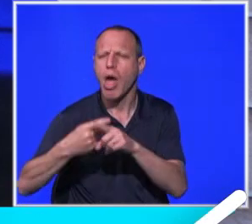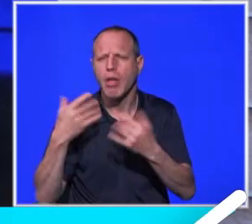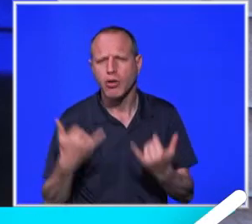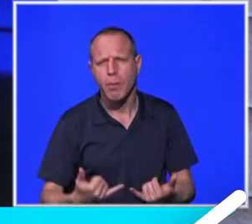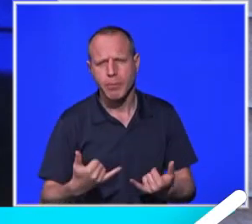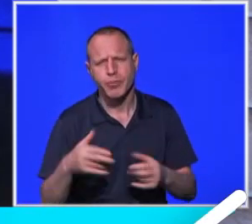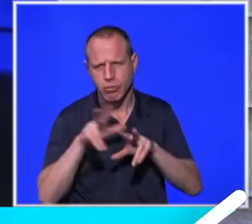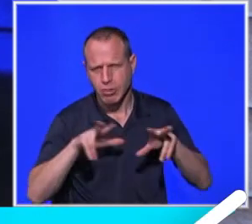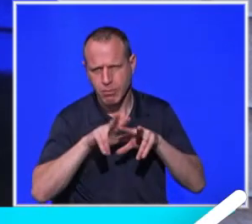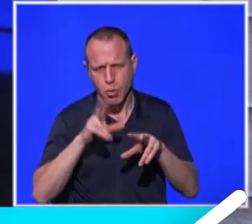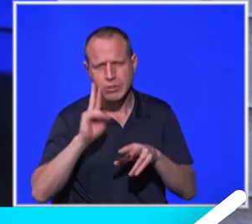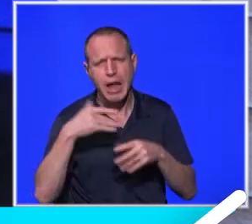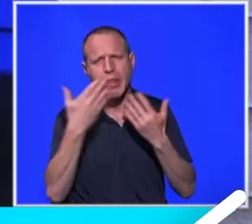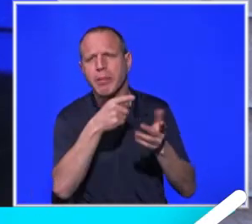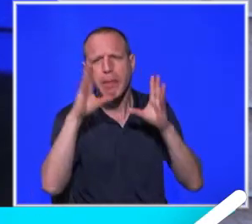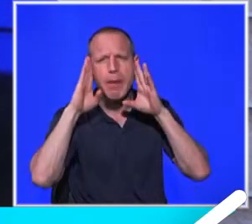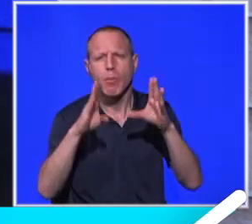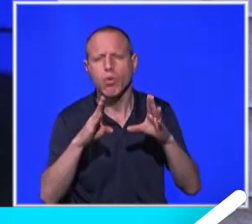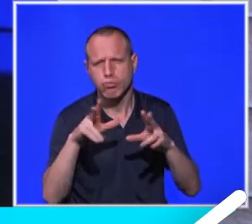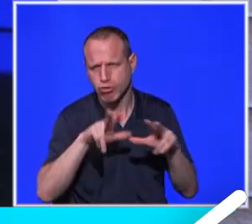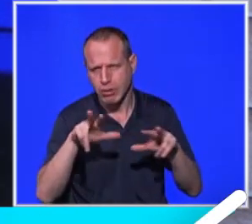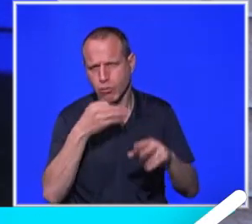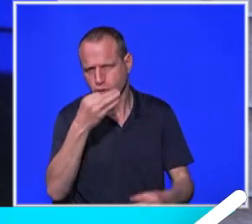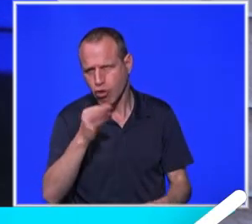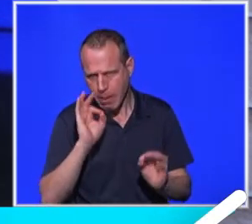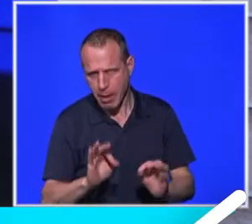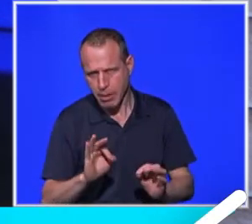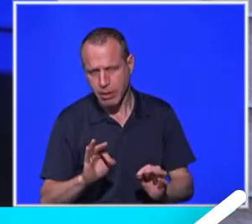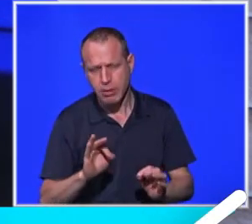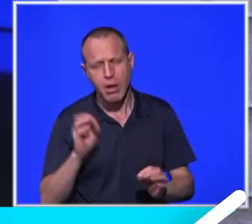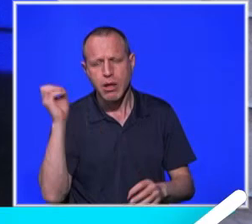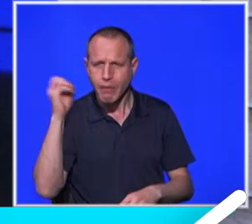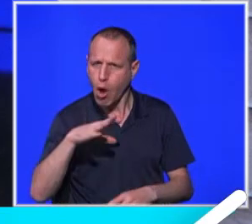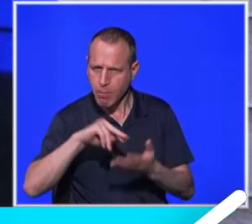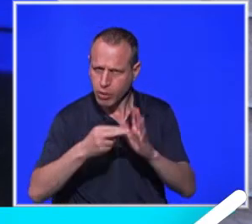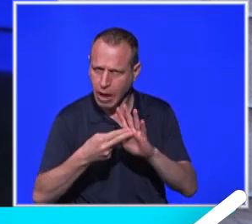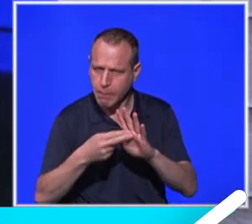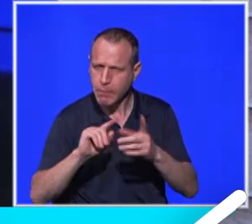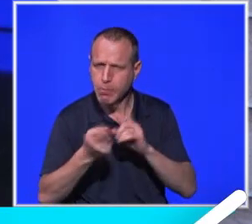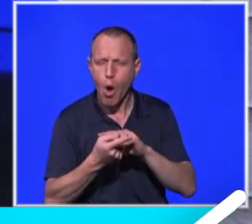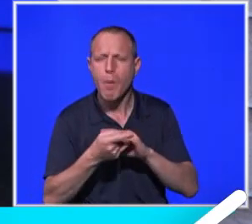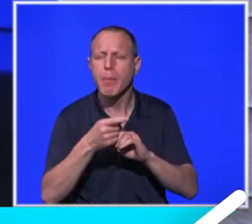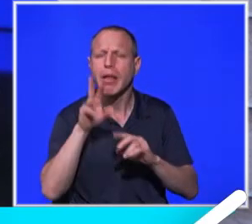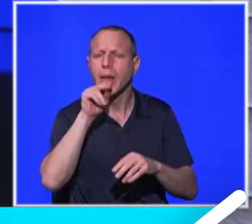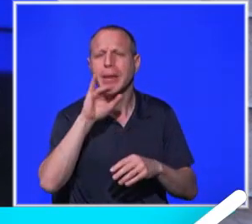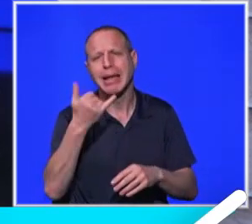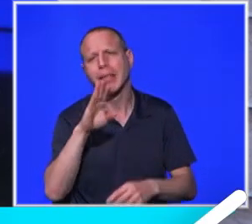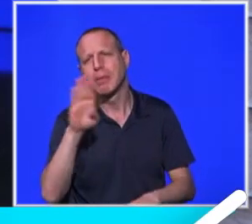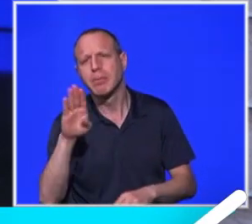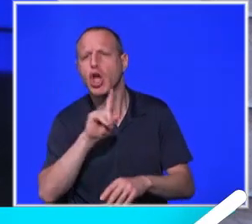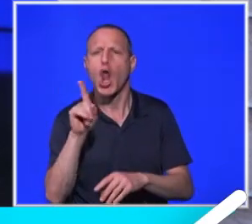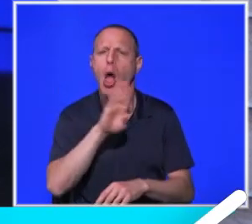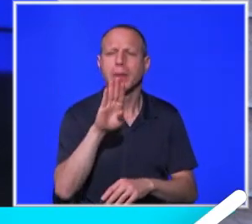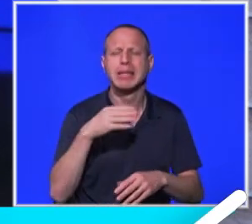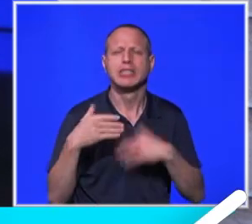היום שהציבור צריך לתת בהם אמון? שהציבור ישאל באמת, יבוא לפוליטיקאים, ובמקום לשאול, לדבר על כן ביבי, לא ביבי,